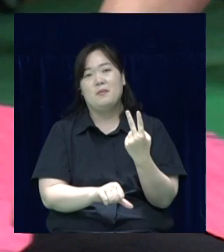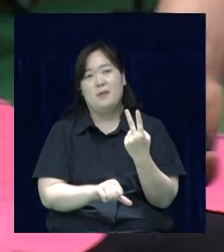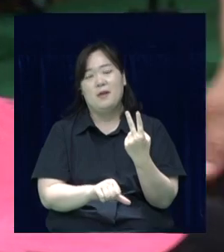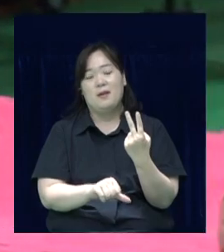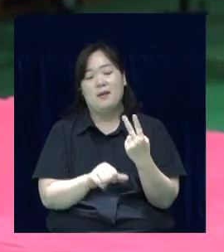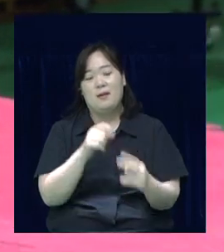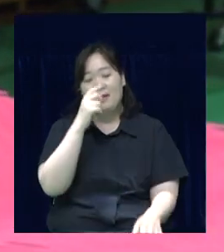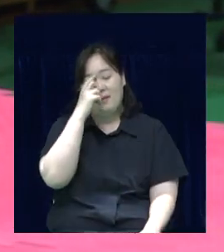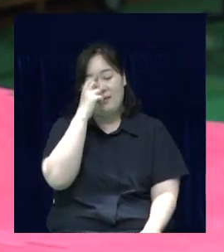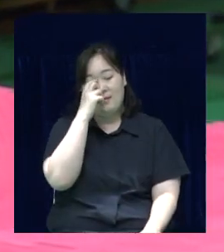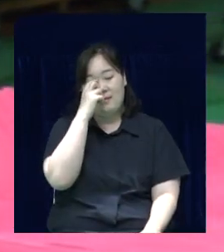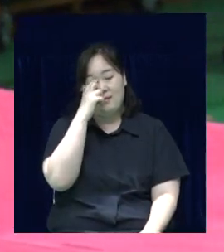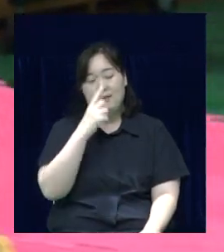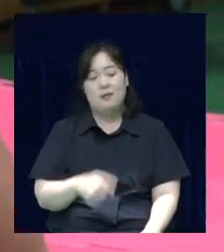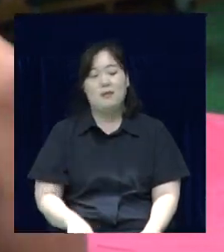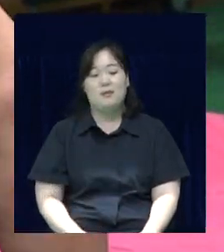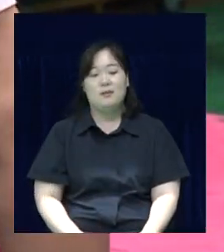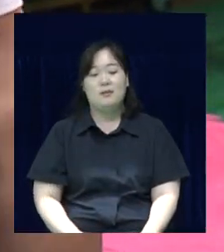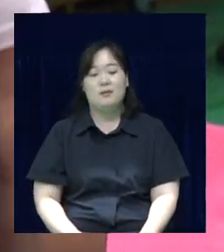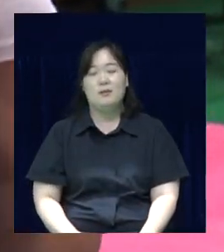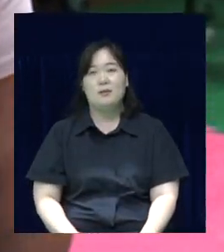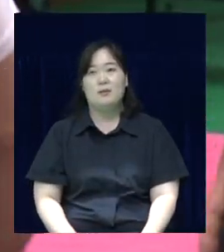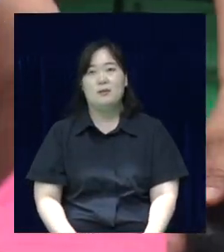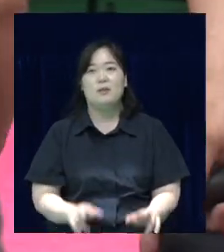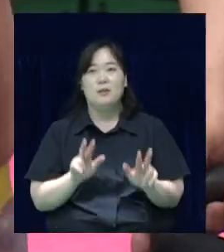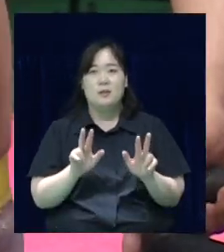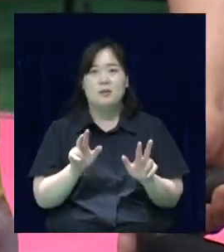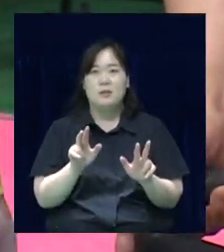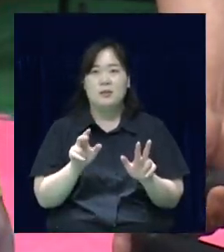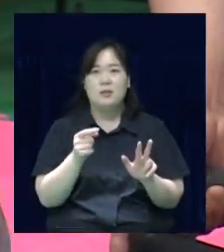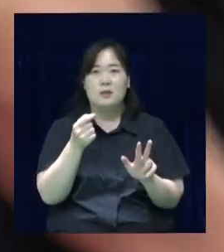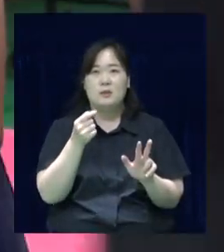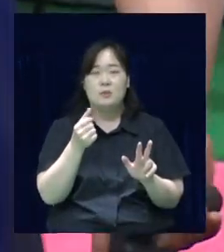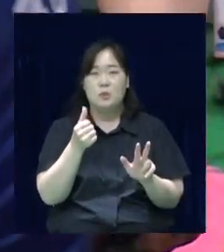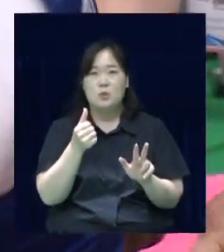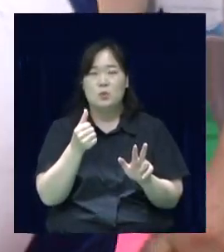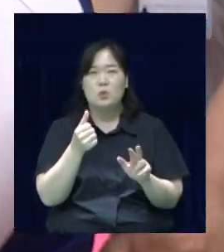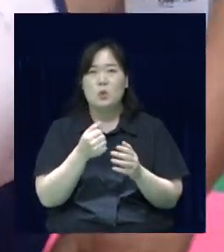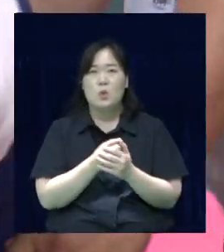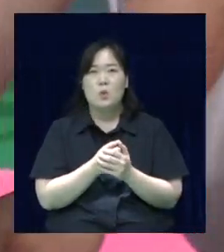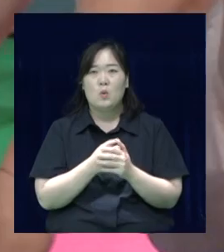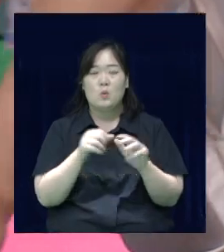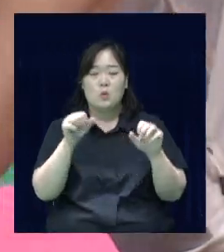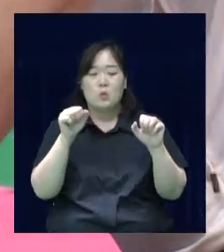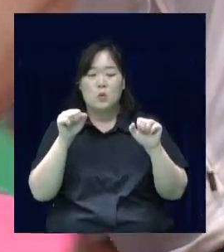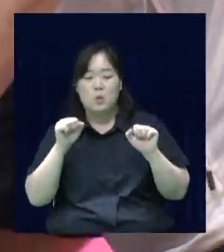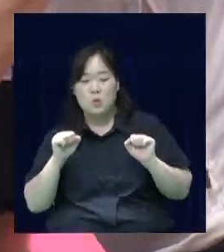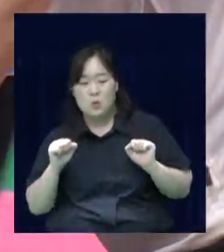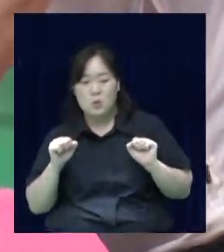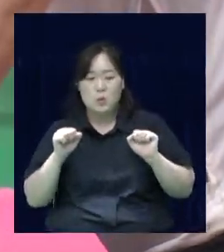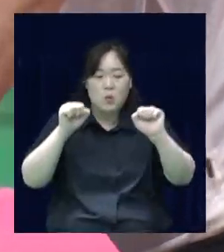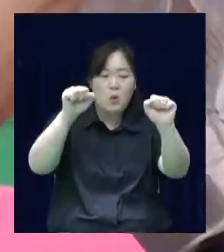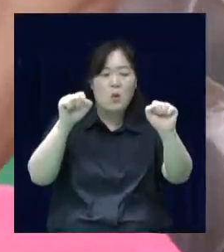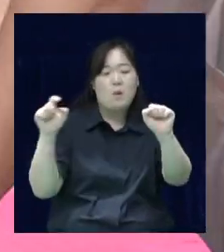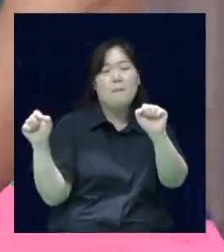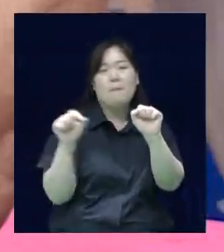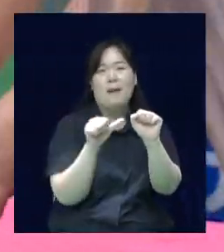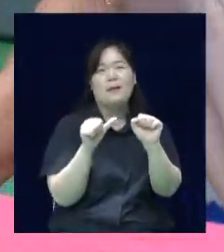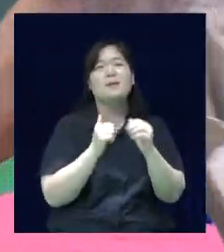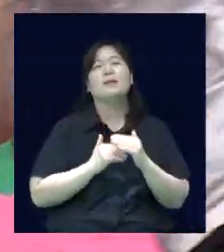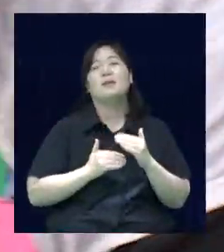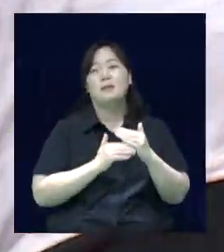했군요. 조금 이번 동작은 약간 좀 빠름에 대해서 아. 좀 안정감을 못 느꼈다고 보시는 것 같아요,